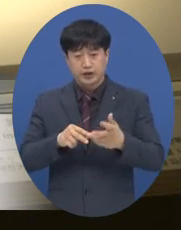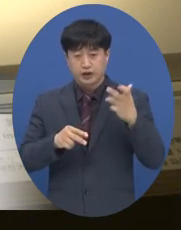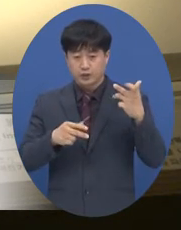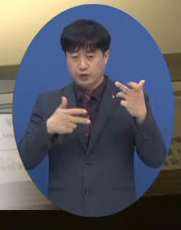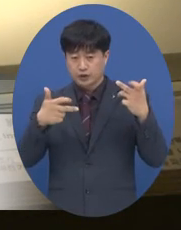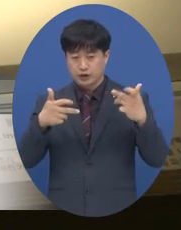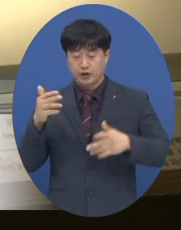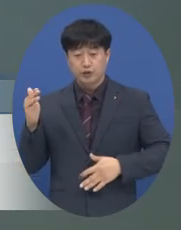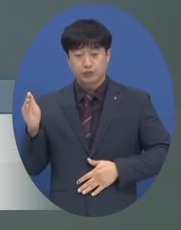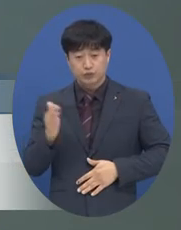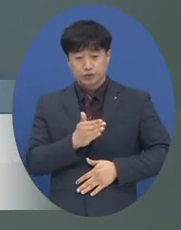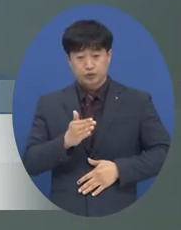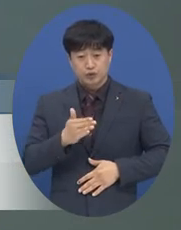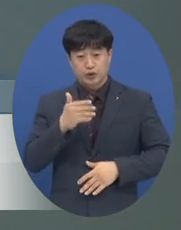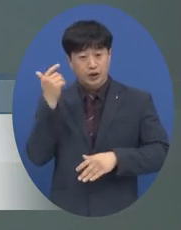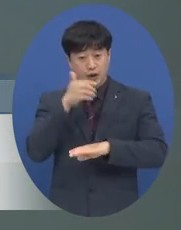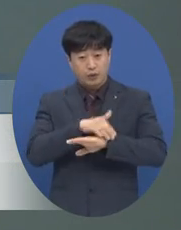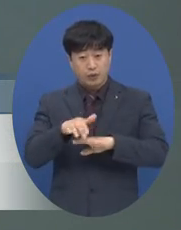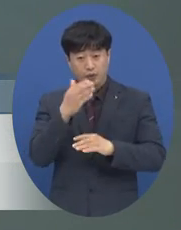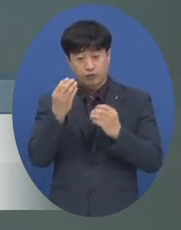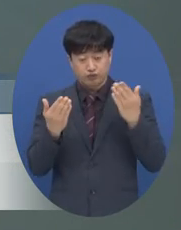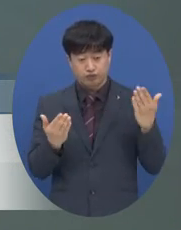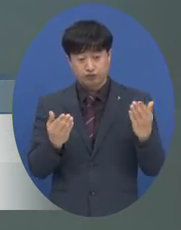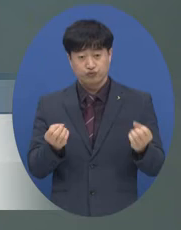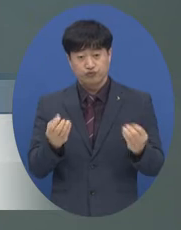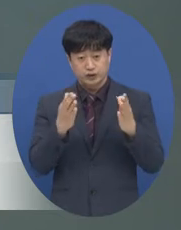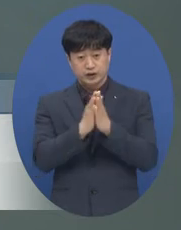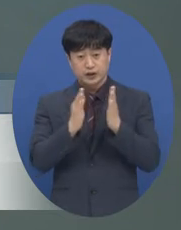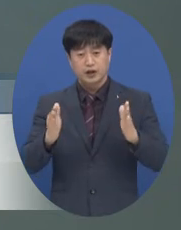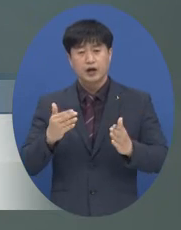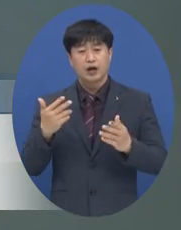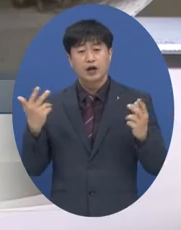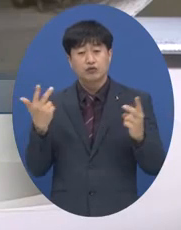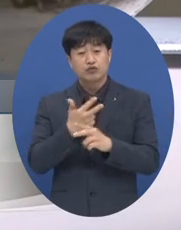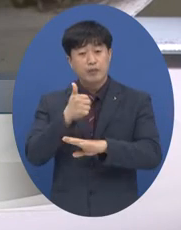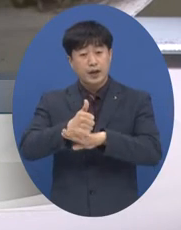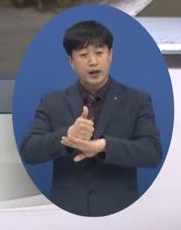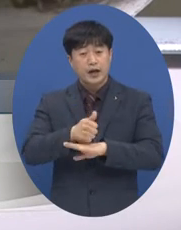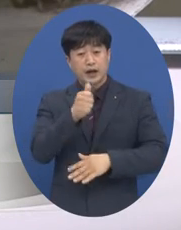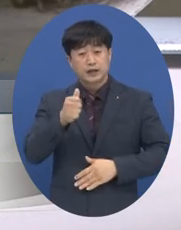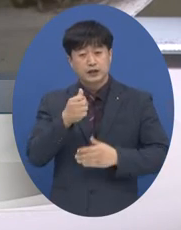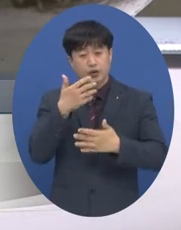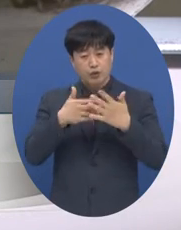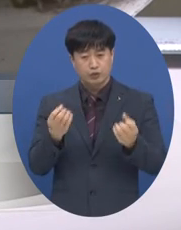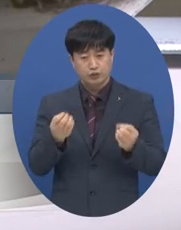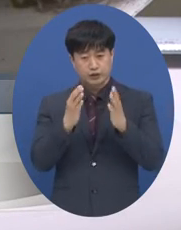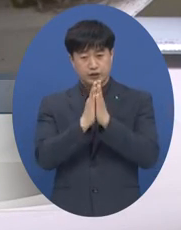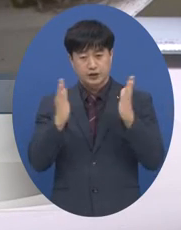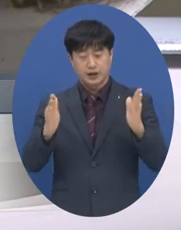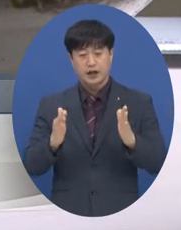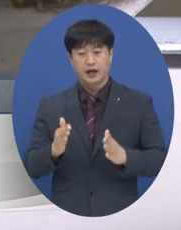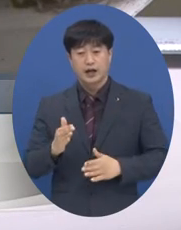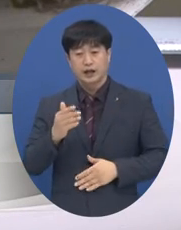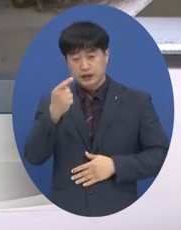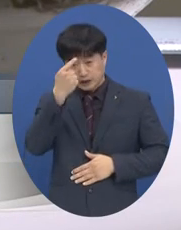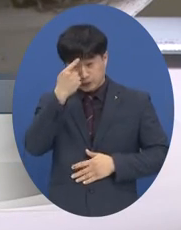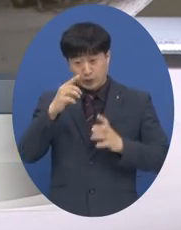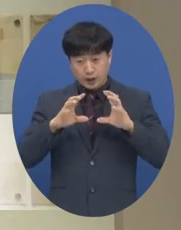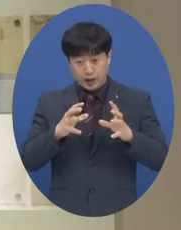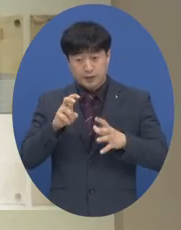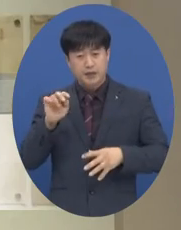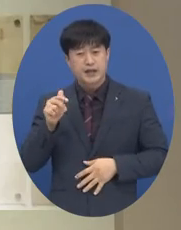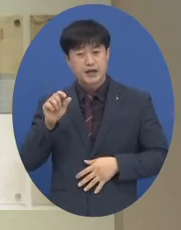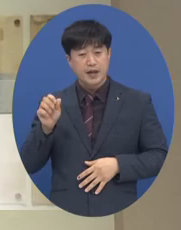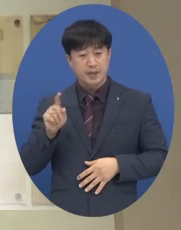12월 7일부터 기획전 17을 개최합니다. 주말마다 아세안 영화제를 개최합니다. 인도네시아와 미얀마